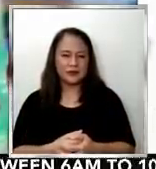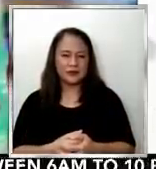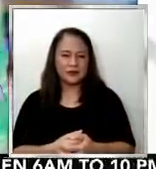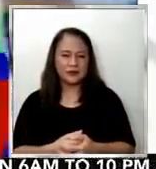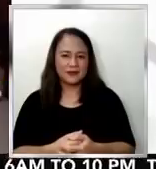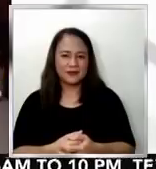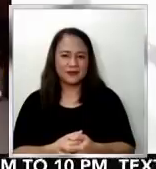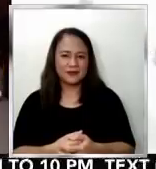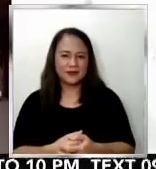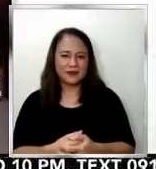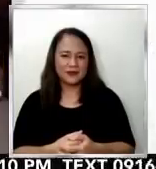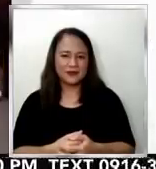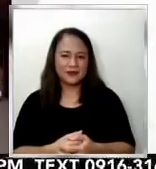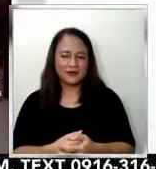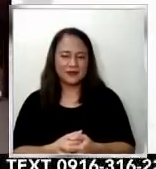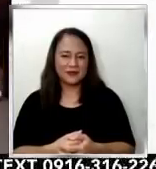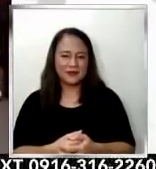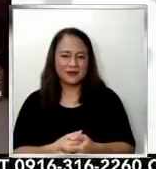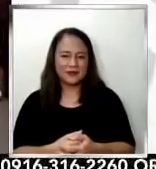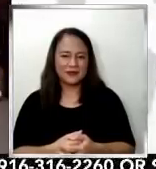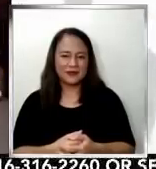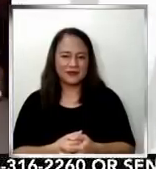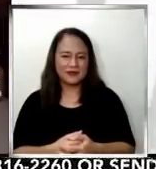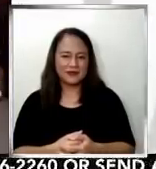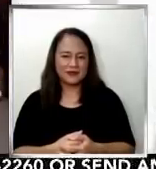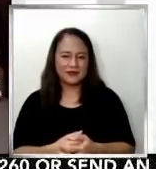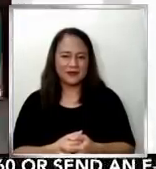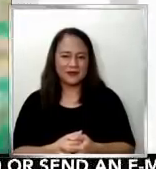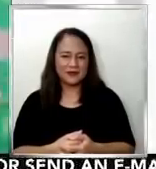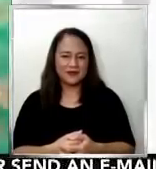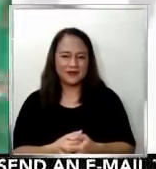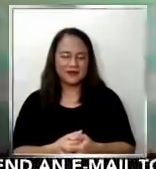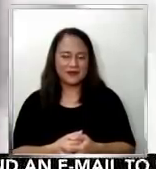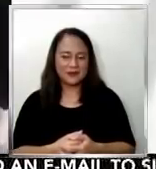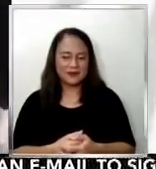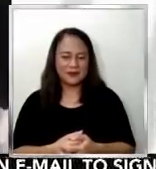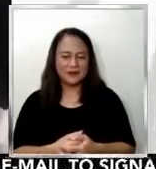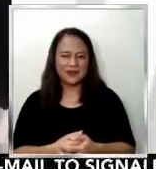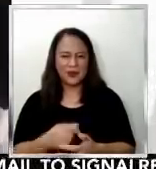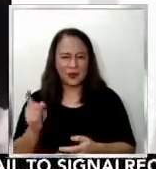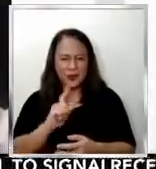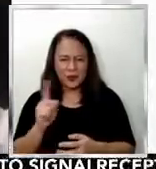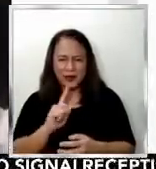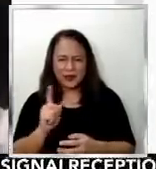Bad romance. Caught in the bad romance. Ano raw?